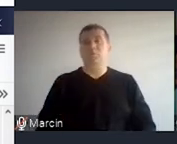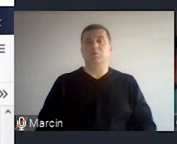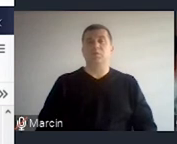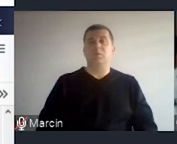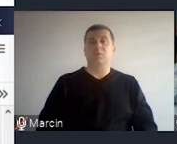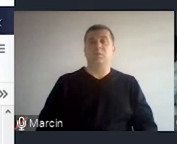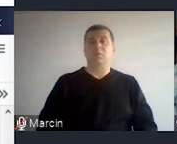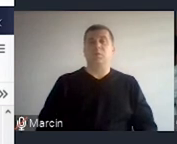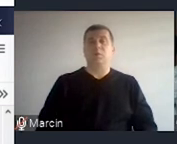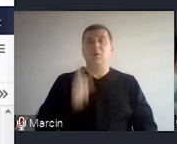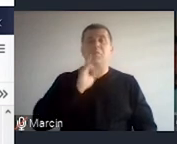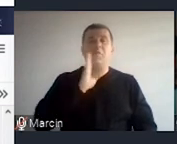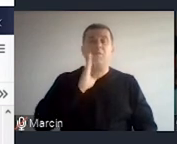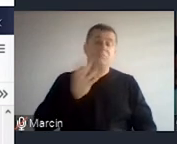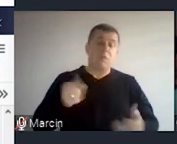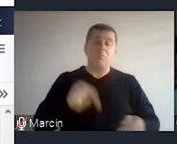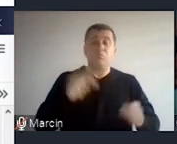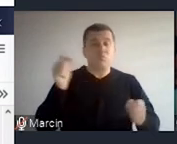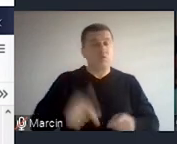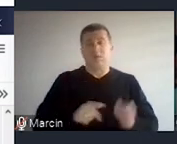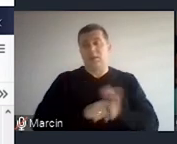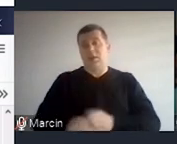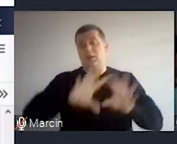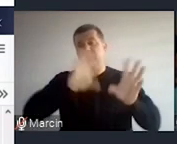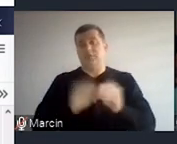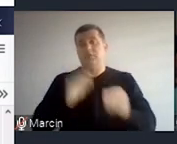Znowu potencjalnie obejmuje wszystkich pracowników,